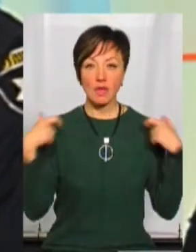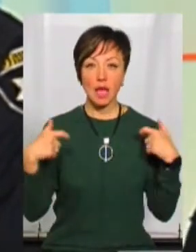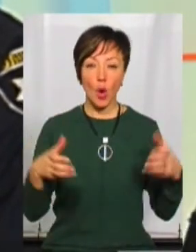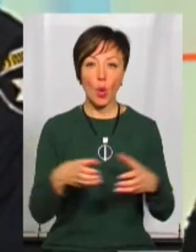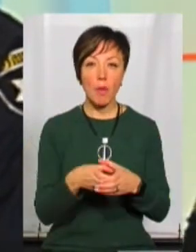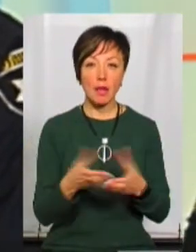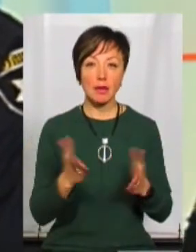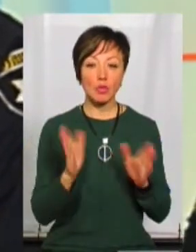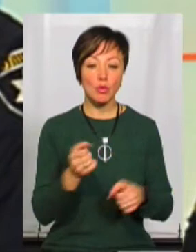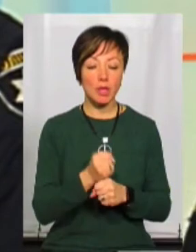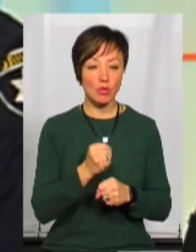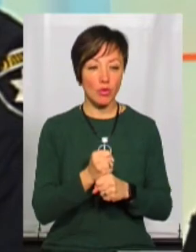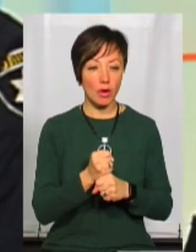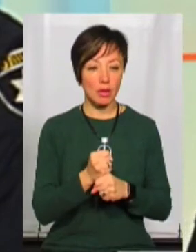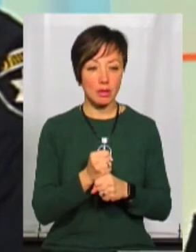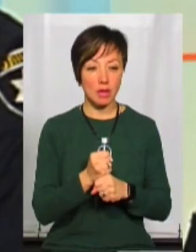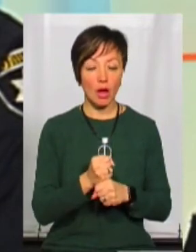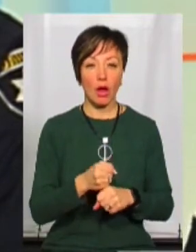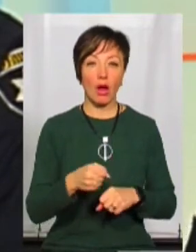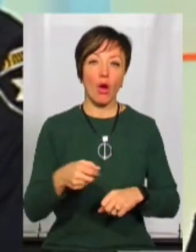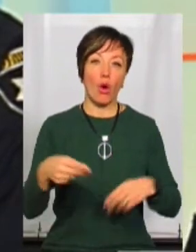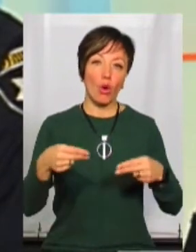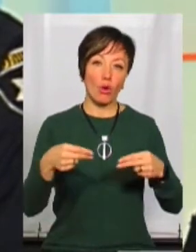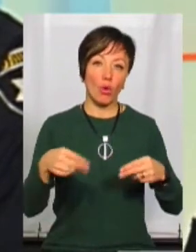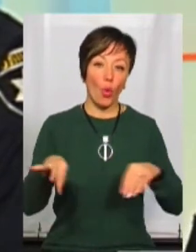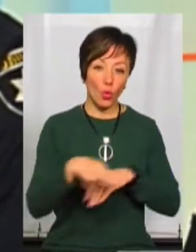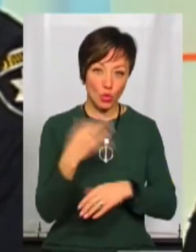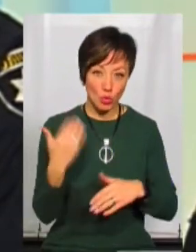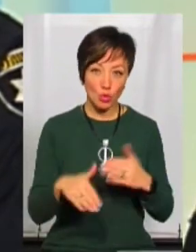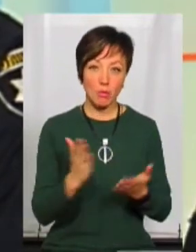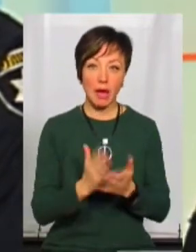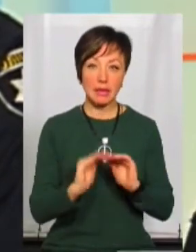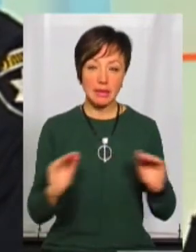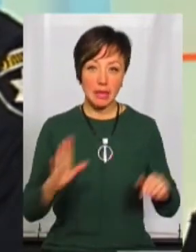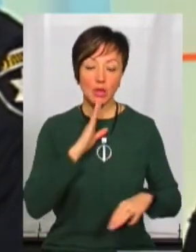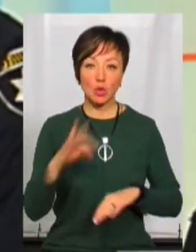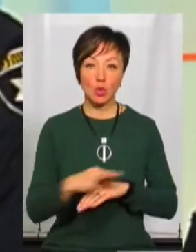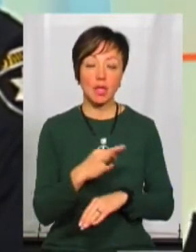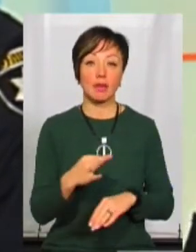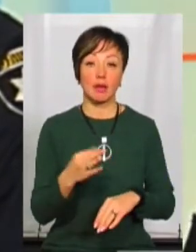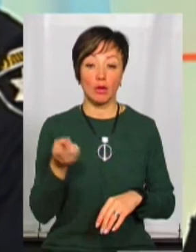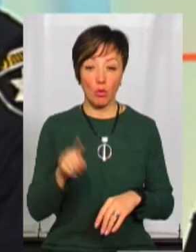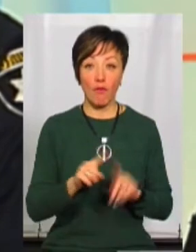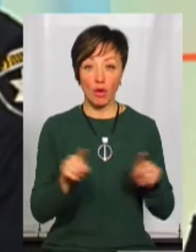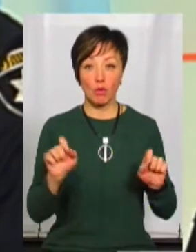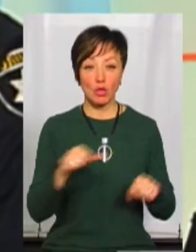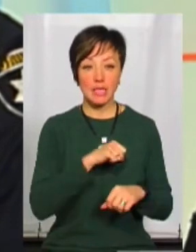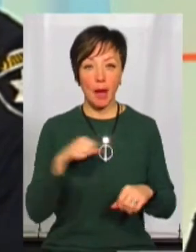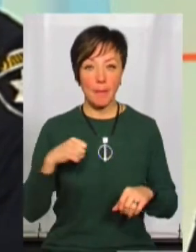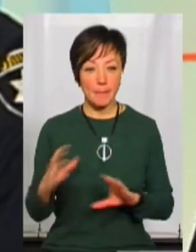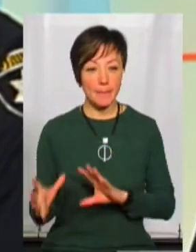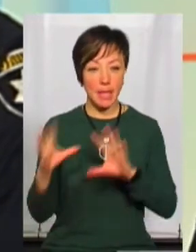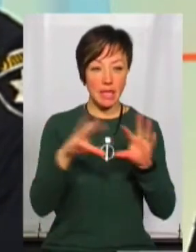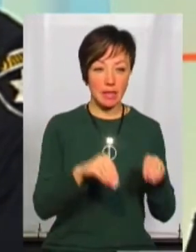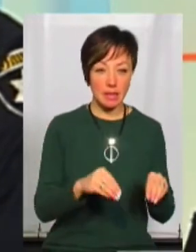громади, які будуть працювати вже одружені, мають і дітей, і дружин, тому вони можуть самі